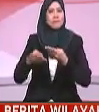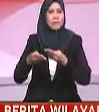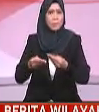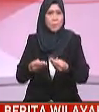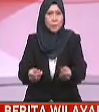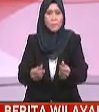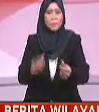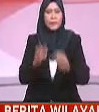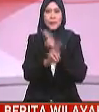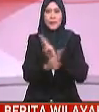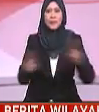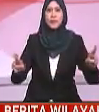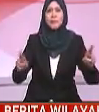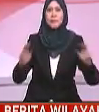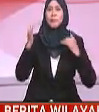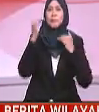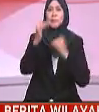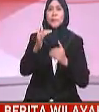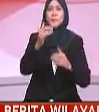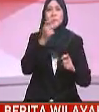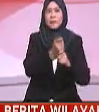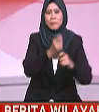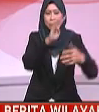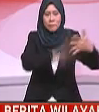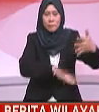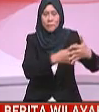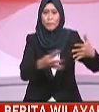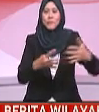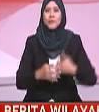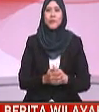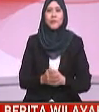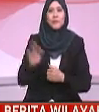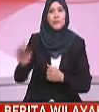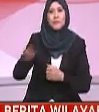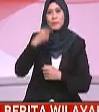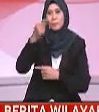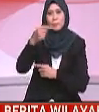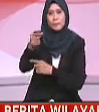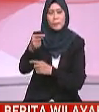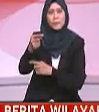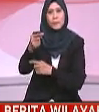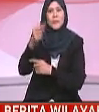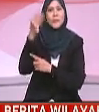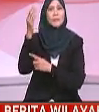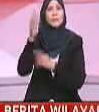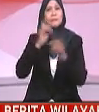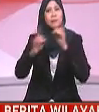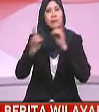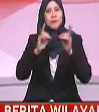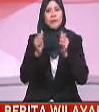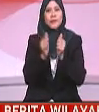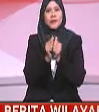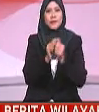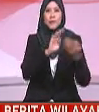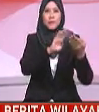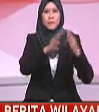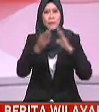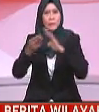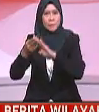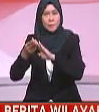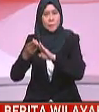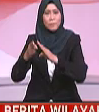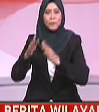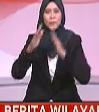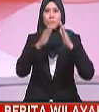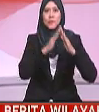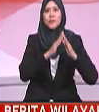lancar dan siap dalam tempoh yang ditetapkan. Beliau menyatakan demikian semasa sesi dialog bersama komuniti di Rumah